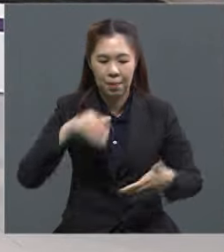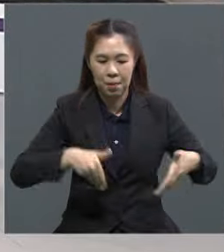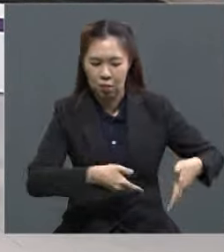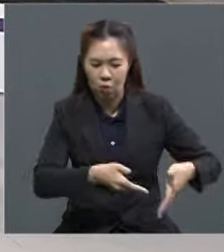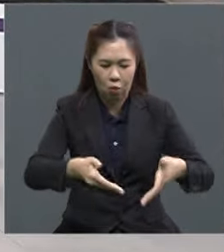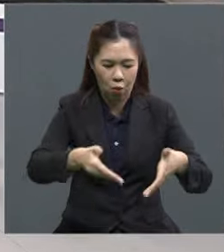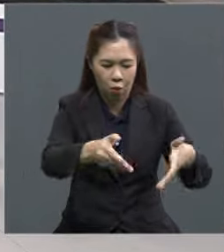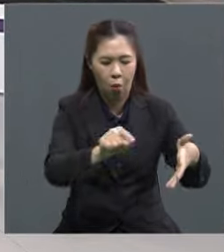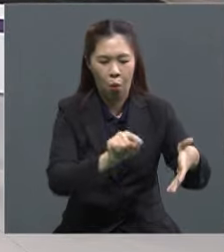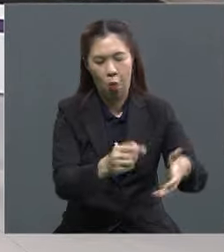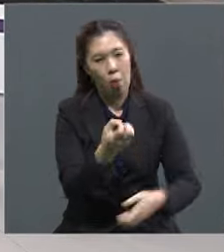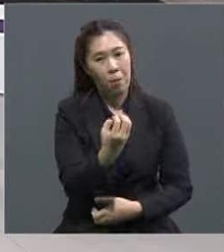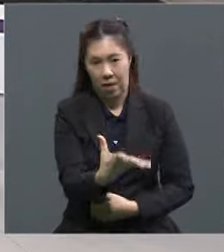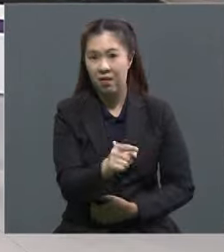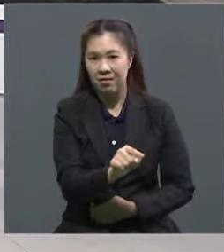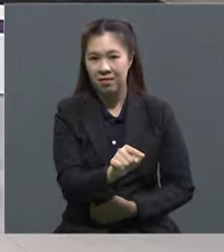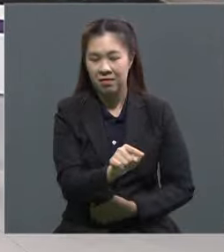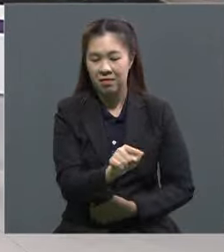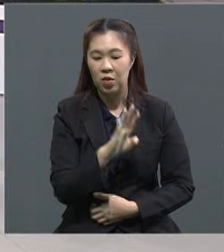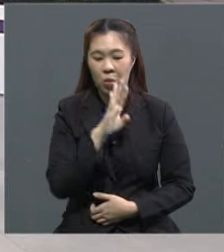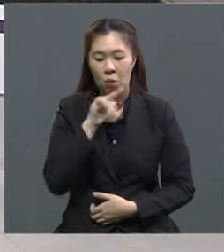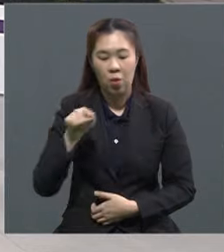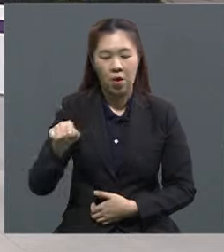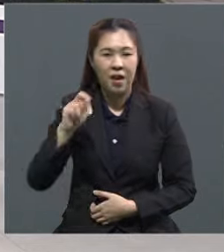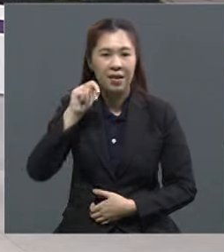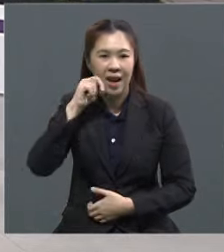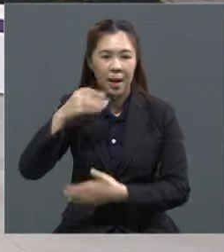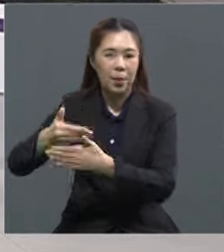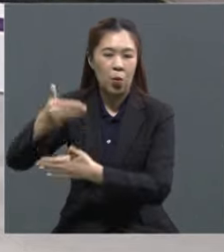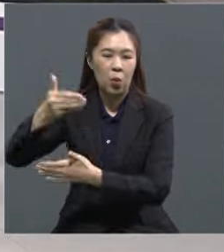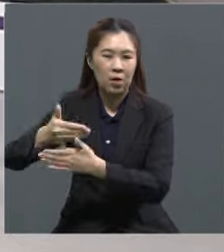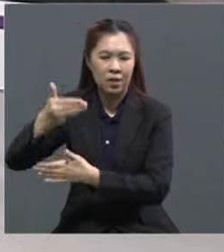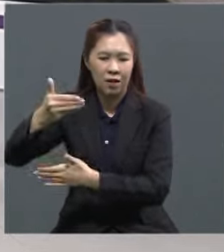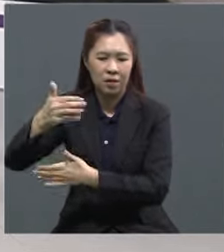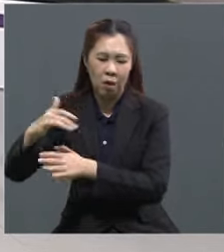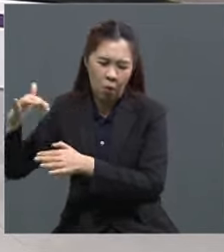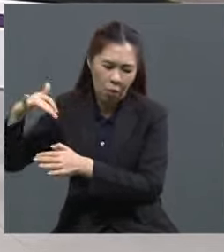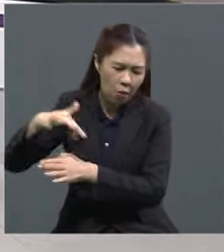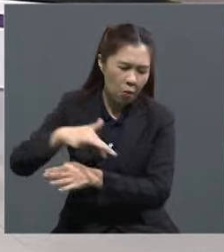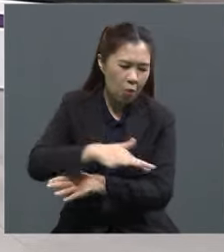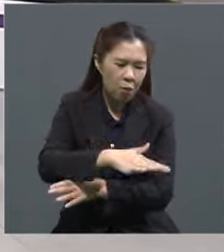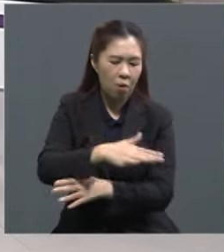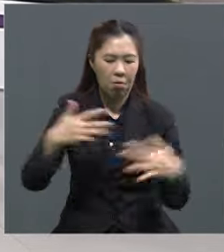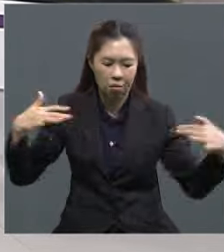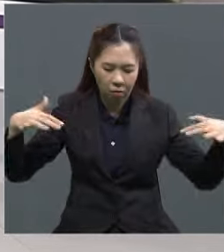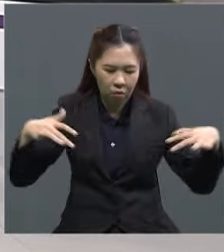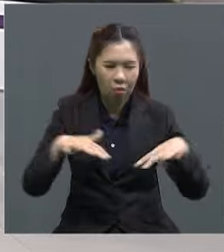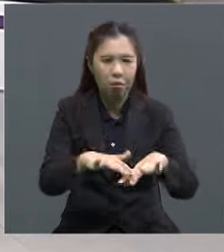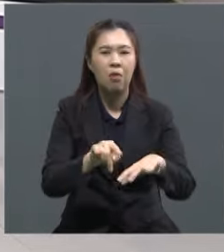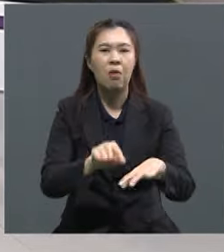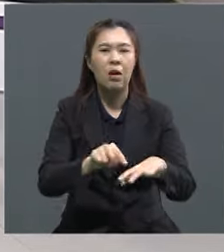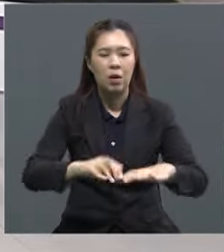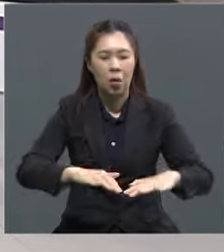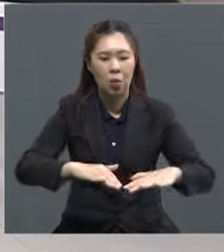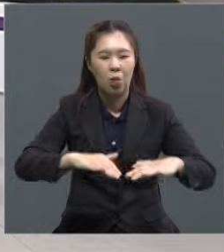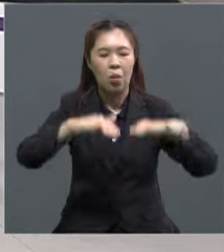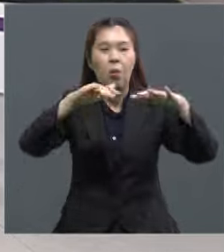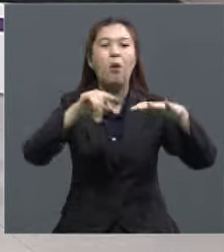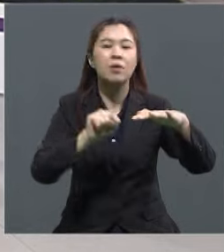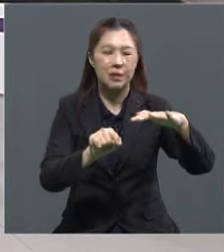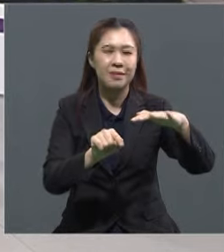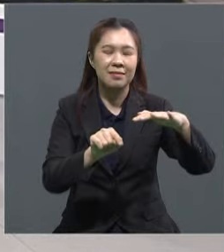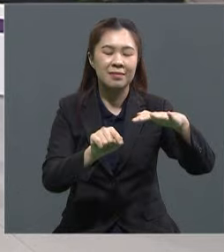ก็เยอะถ้าสมมุติเรายังเร่งระบายน้ำจากเขื่อนมาก็เท่ากับมันก็จะเติมน้ำในลำน้ำนั้นมันก็ยกตัวระดับ